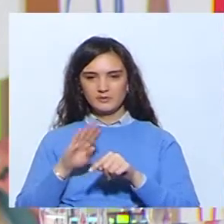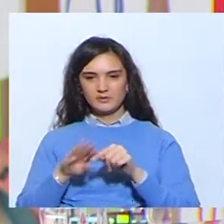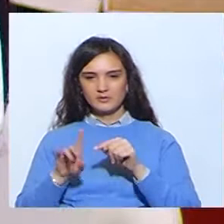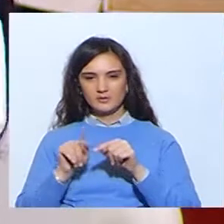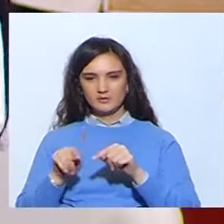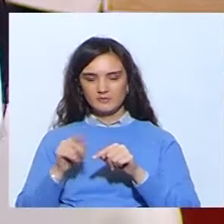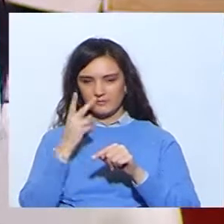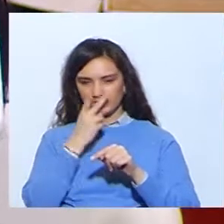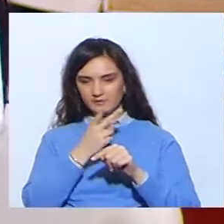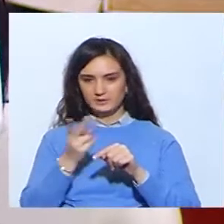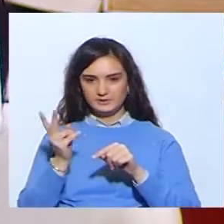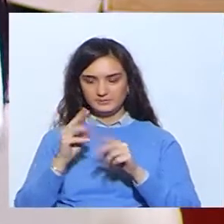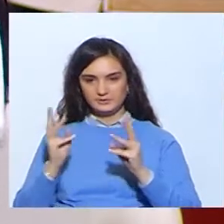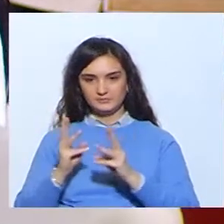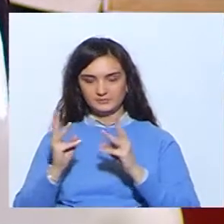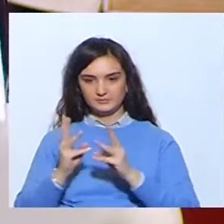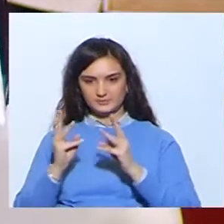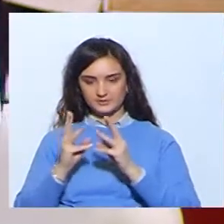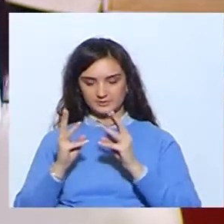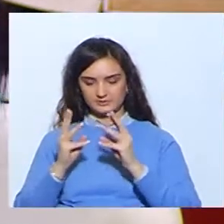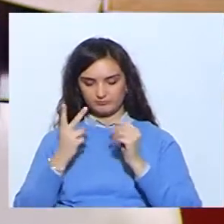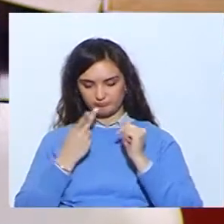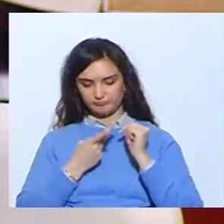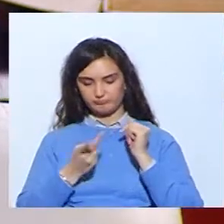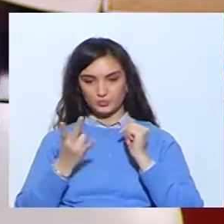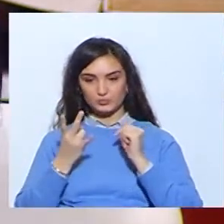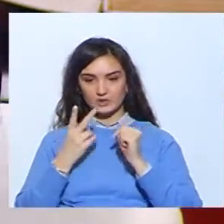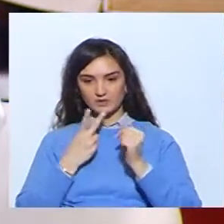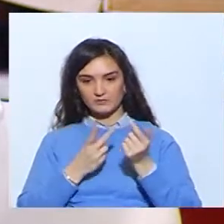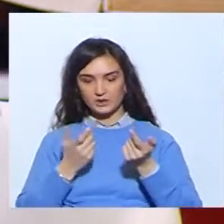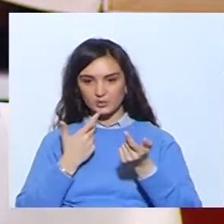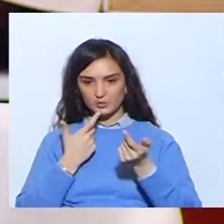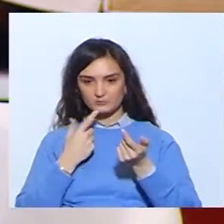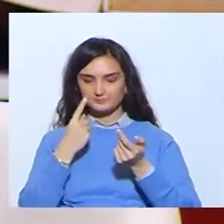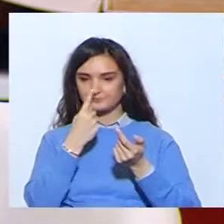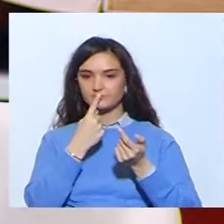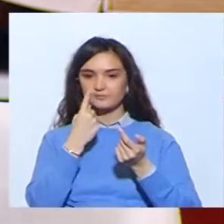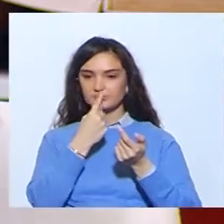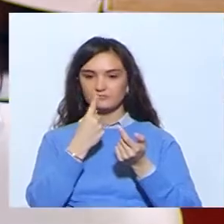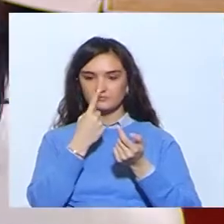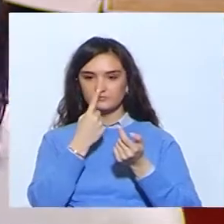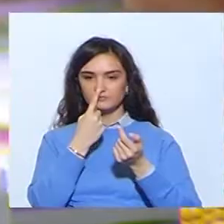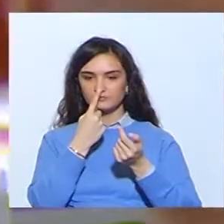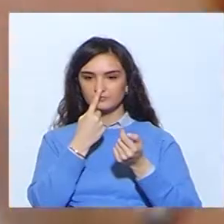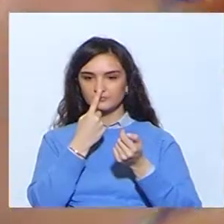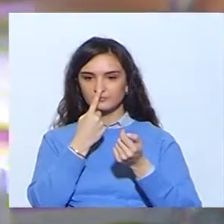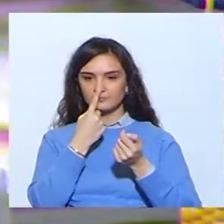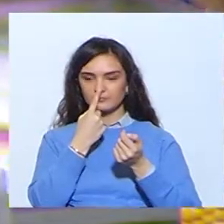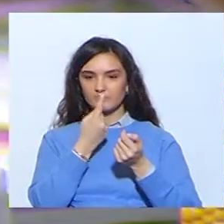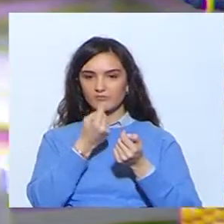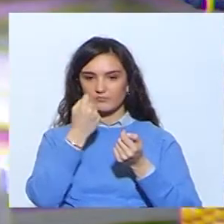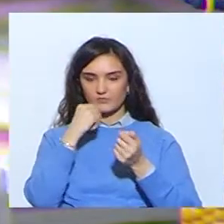რომ დავათვარიელებთ დამტრობას გარეგნულად, უნდა დავათვარიელოთ ცხვირის ღრუ, ცხვირის